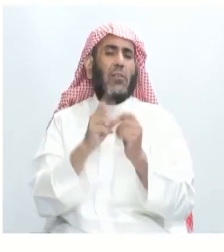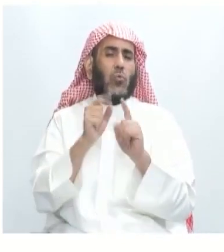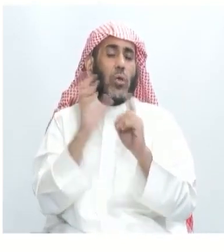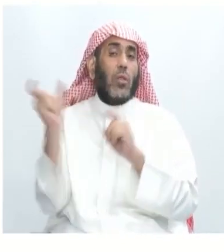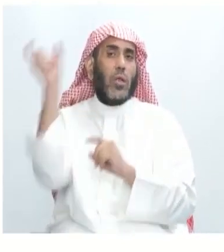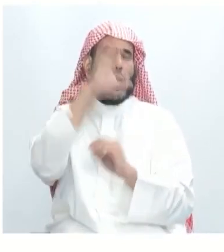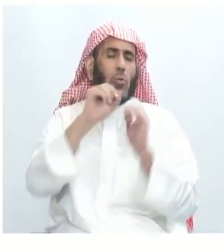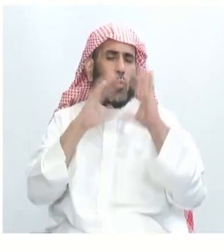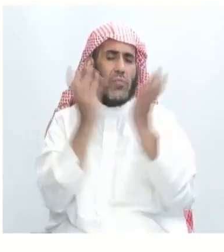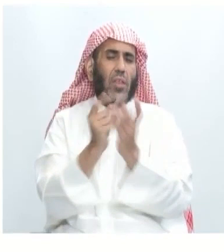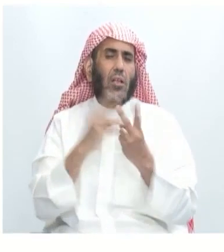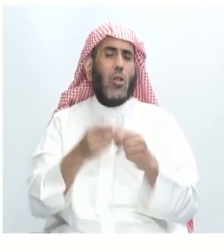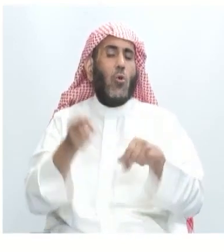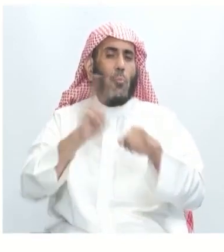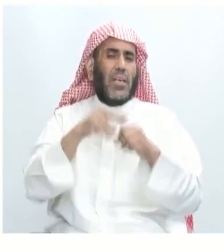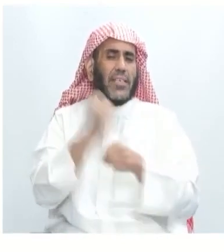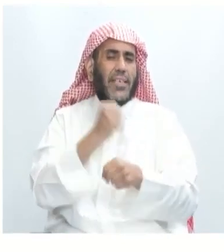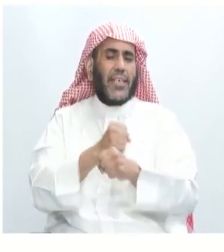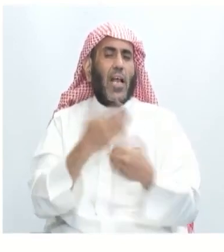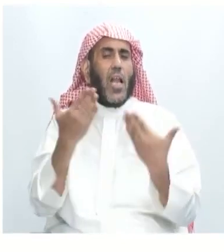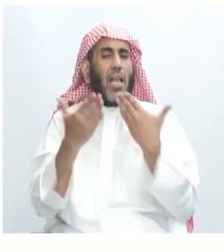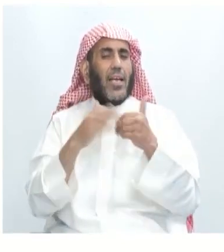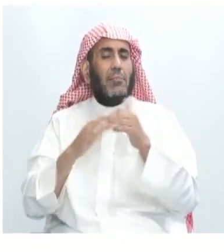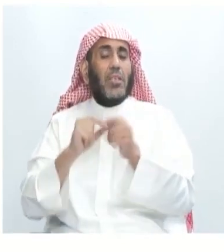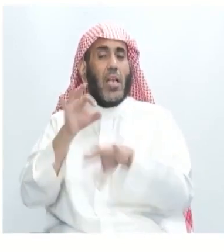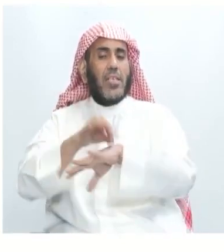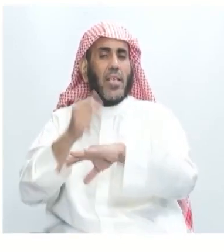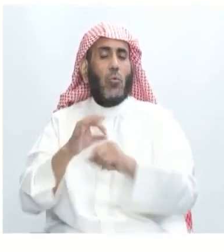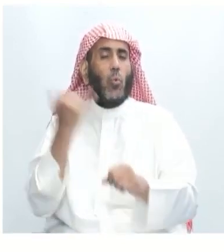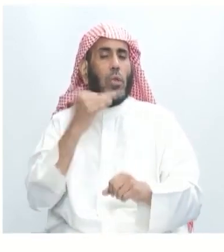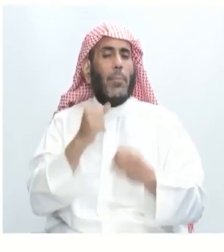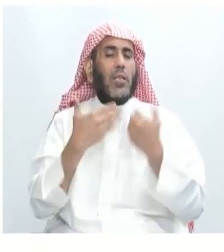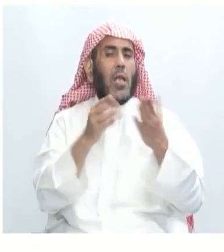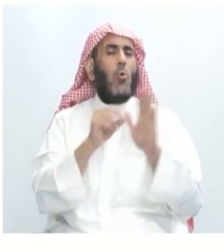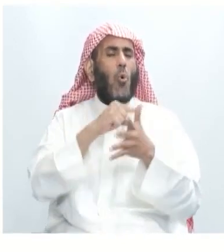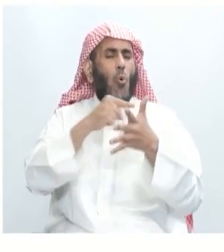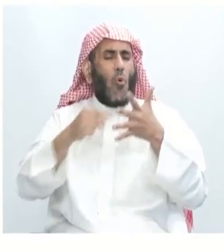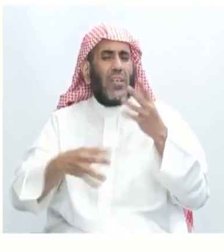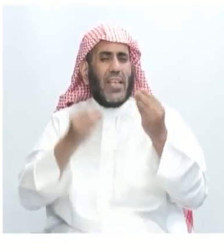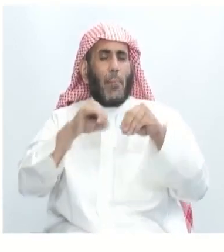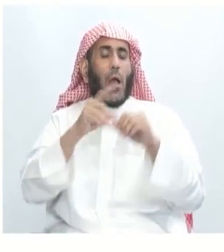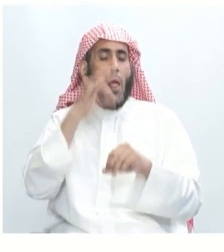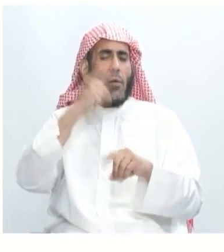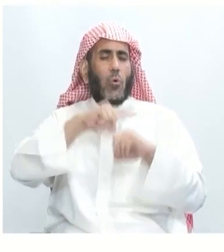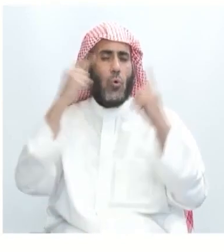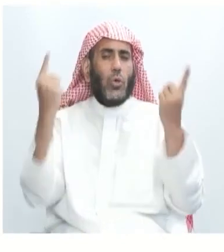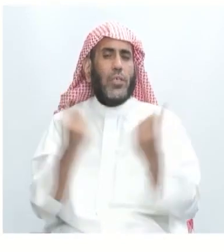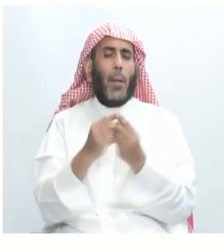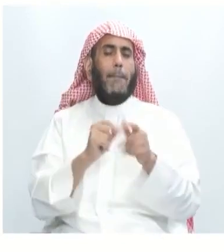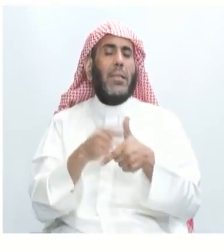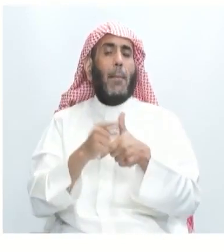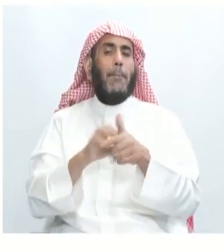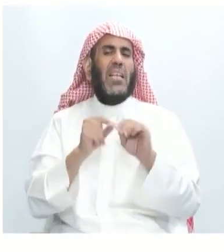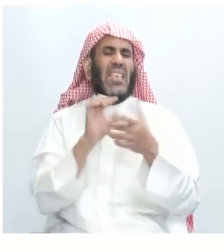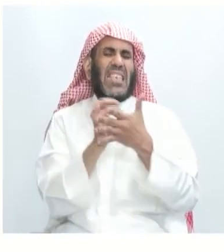الظواهر الطبيعيه ومن ثم تسخيرها لخدمه الانسان وتهتم بتقديم التفاصيل العميقه لفهم كل شيء بدءا من